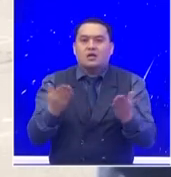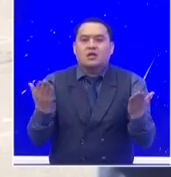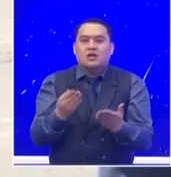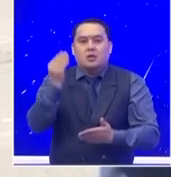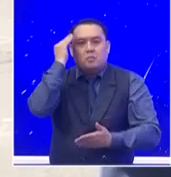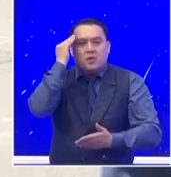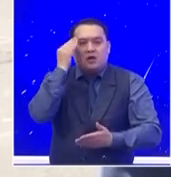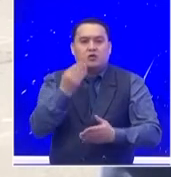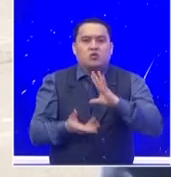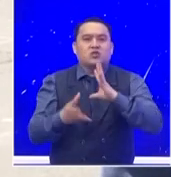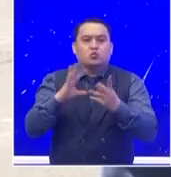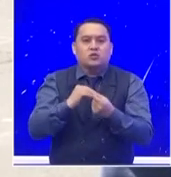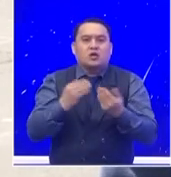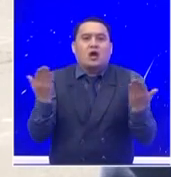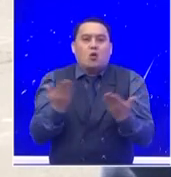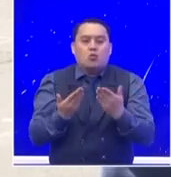меры привлекаются к